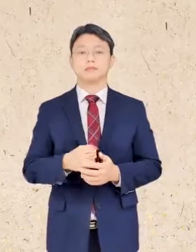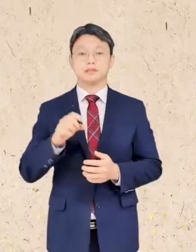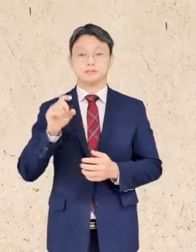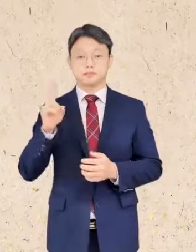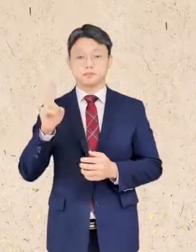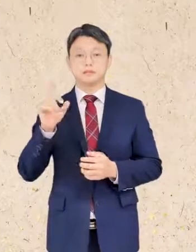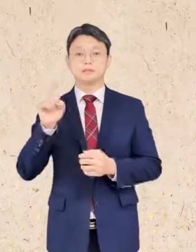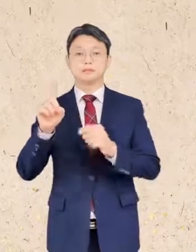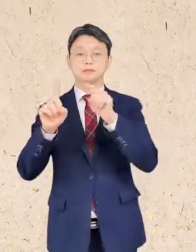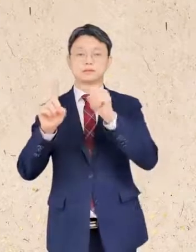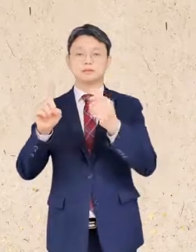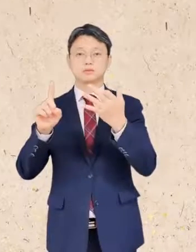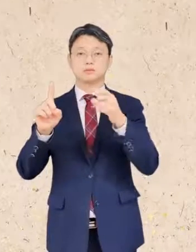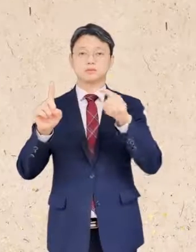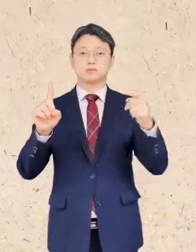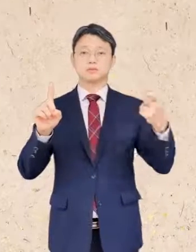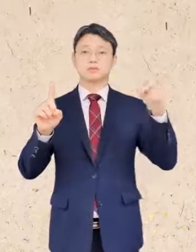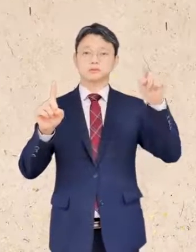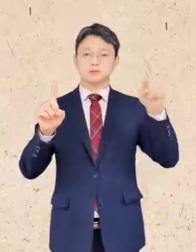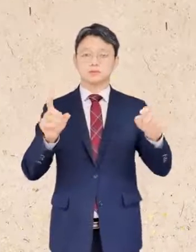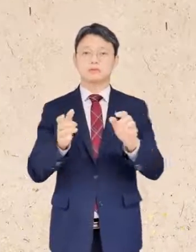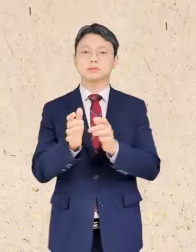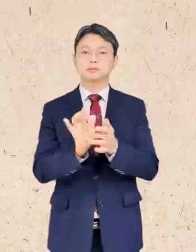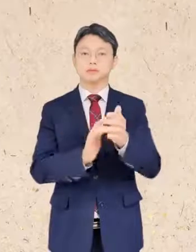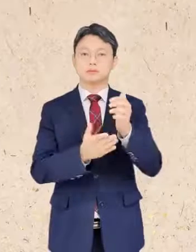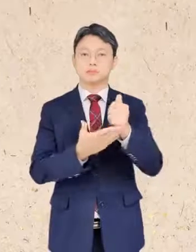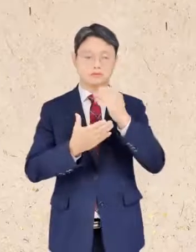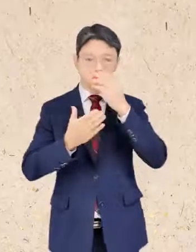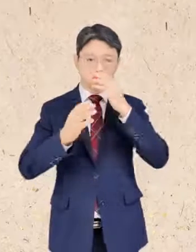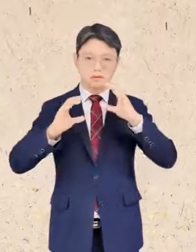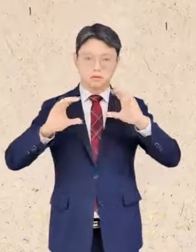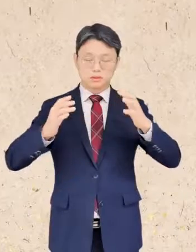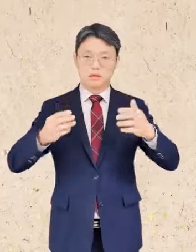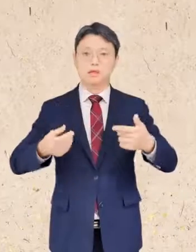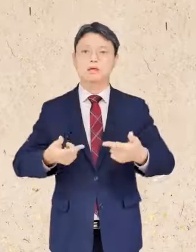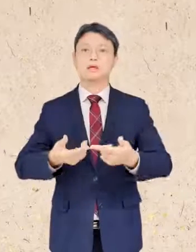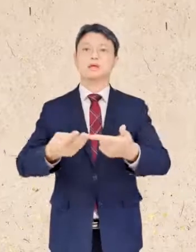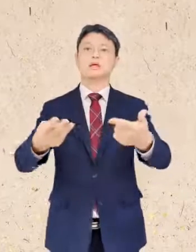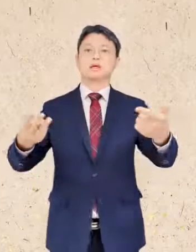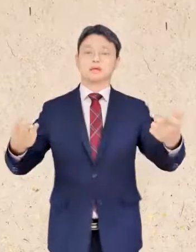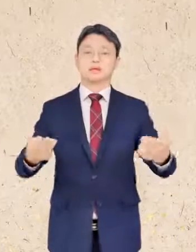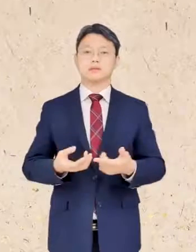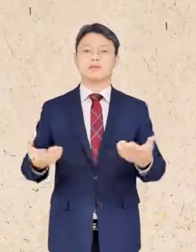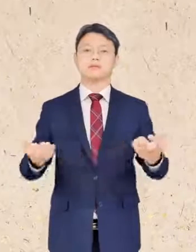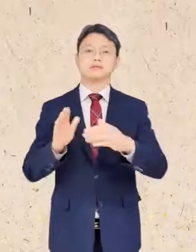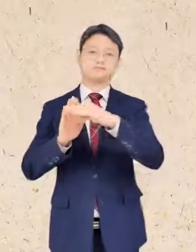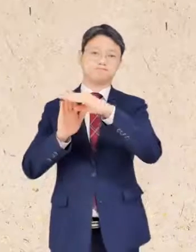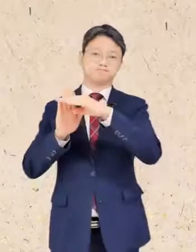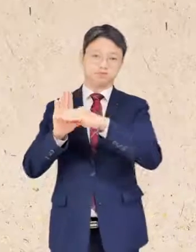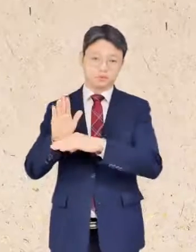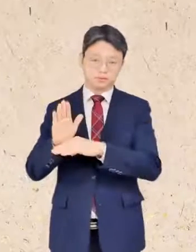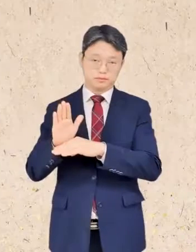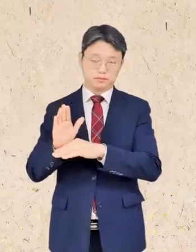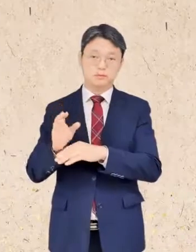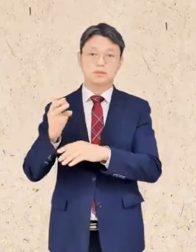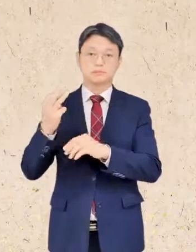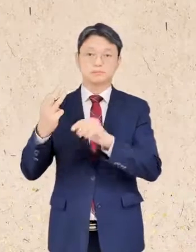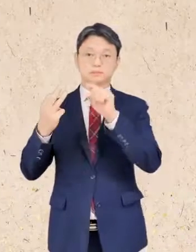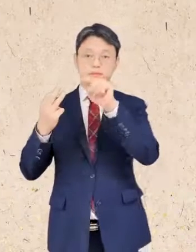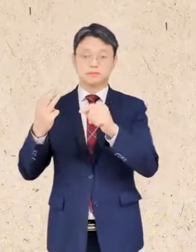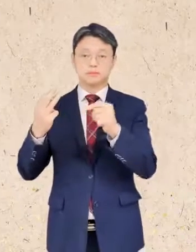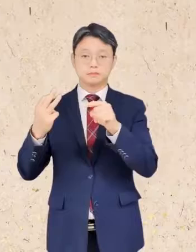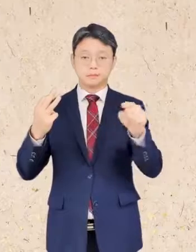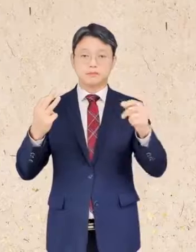1장 19절부터 12장까지는 예수님의 유대와 갈릴리 지역 사역을 다루고 있습니다. 세 번째